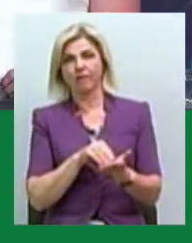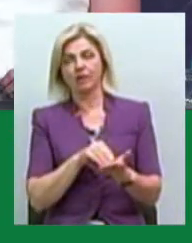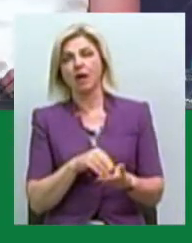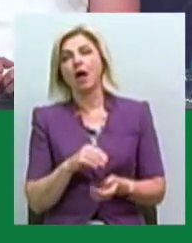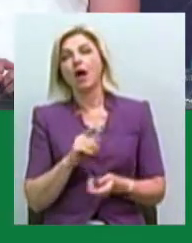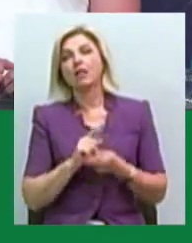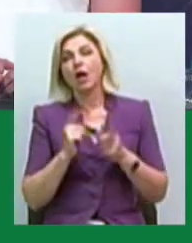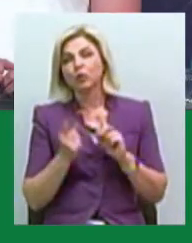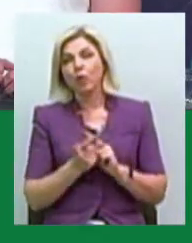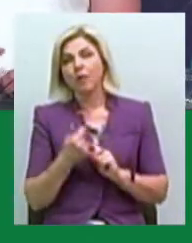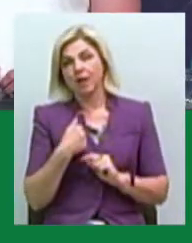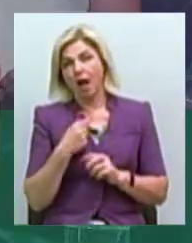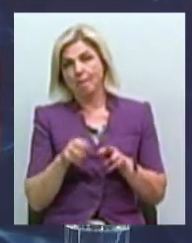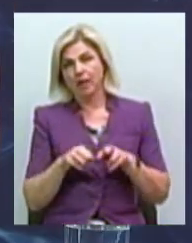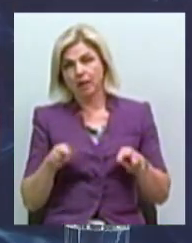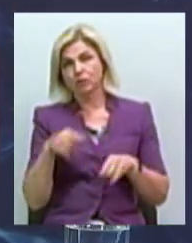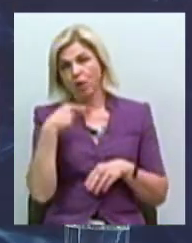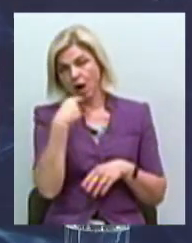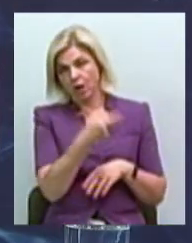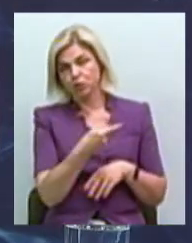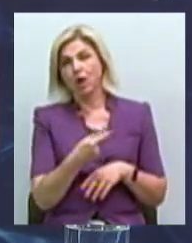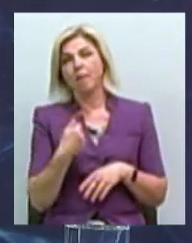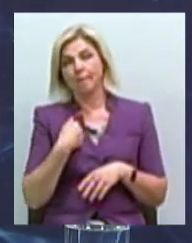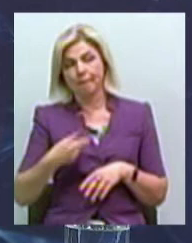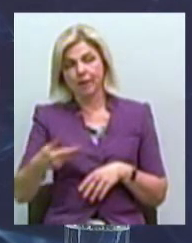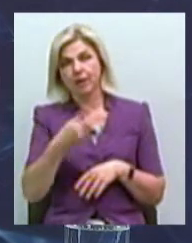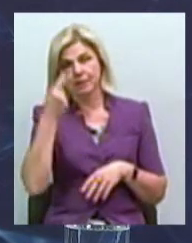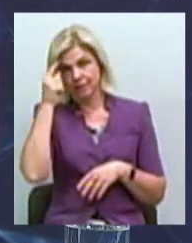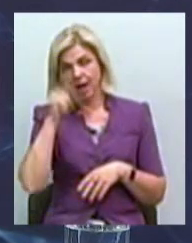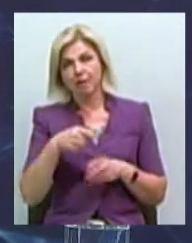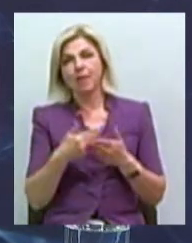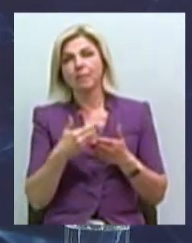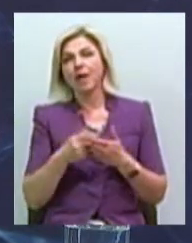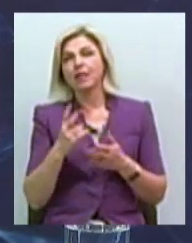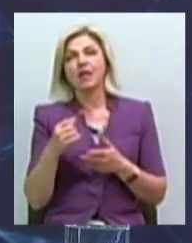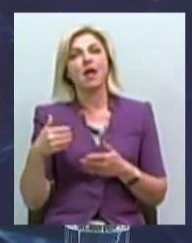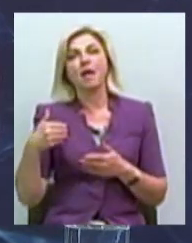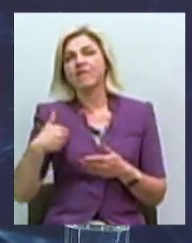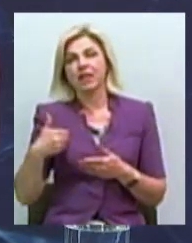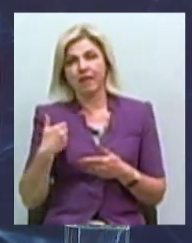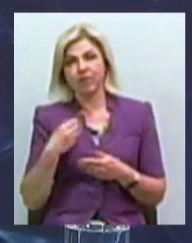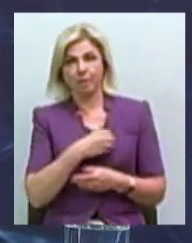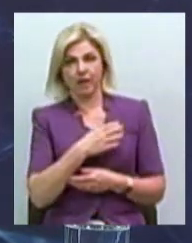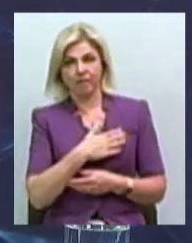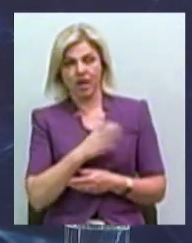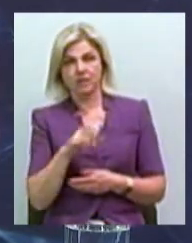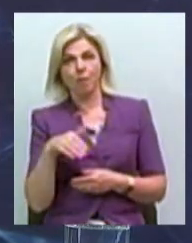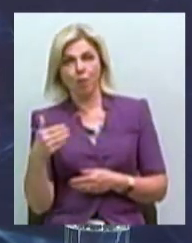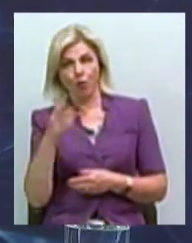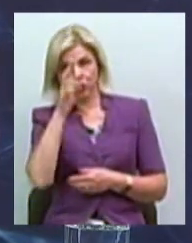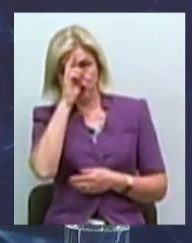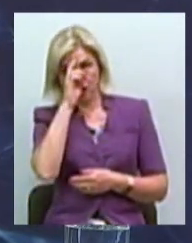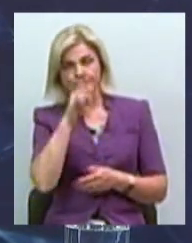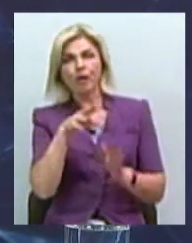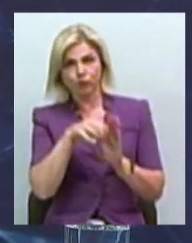Натомість я міністру кажу, а ми знаємо приклади неефективної приватизації з боку держави, в тому числі в